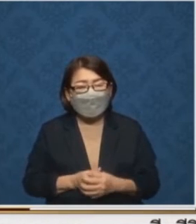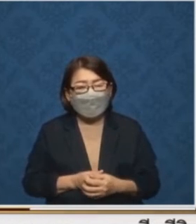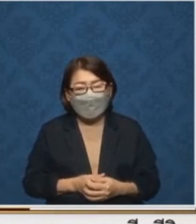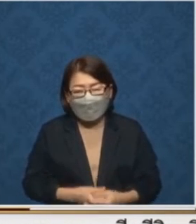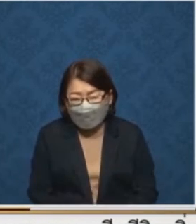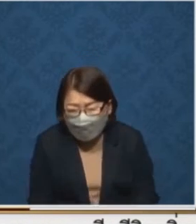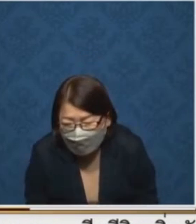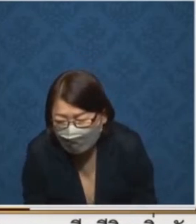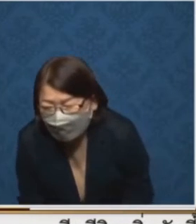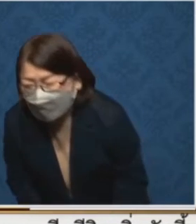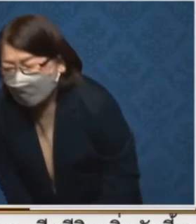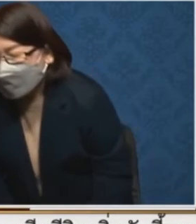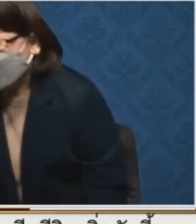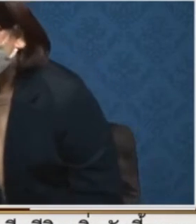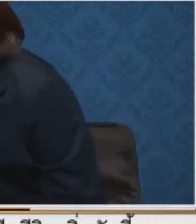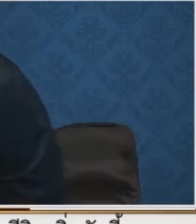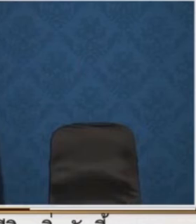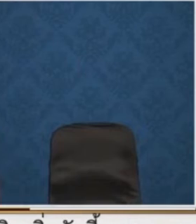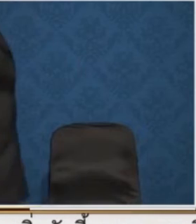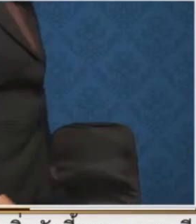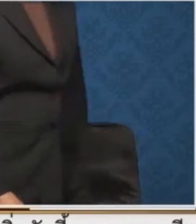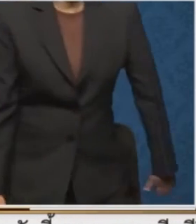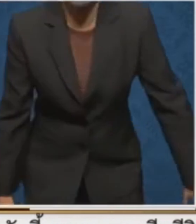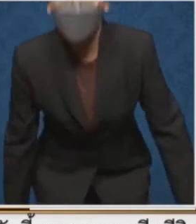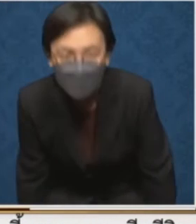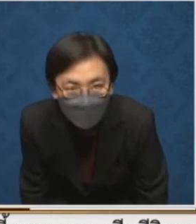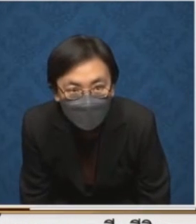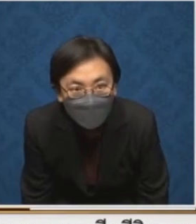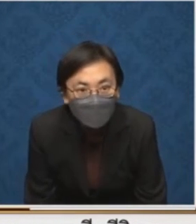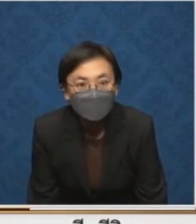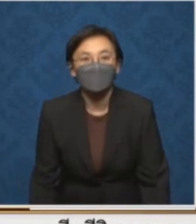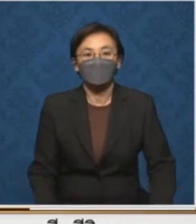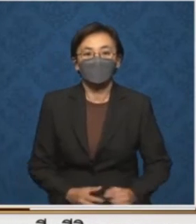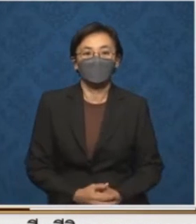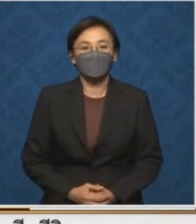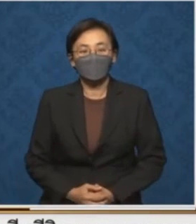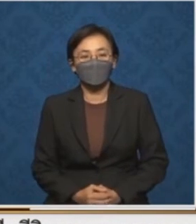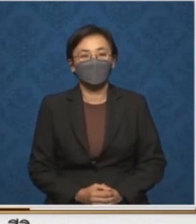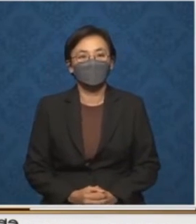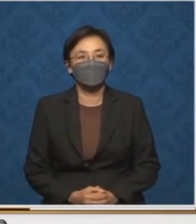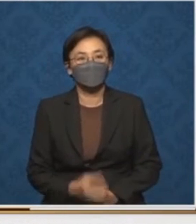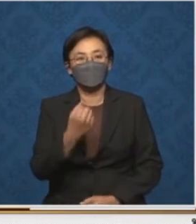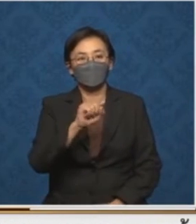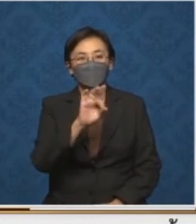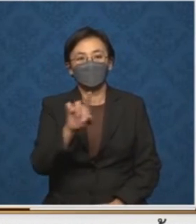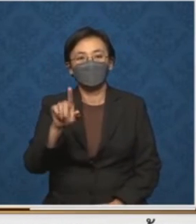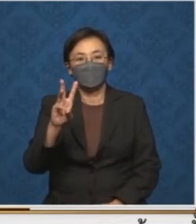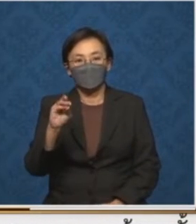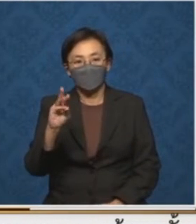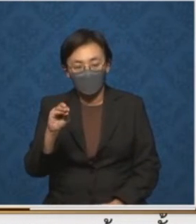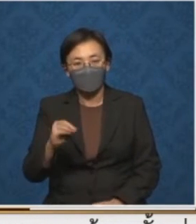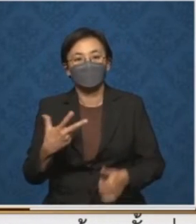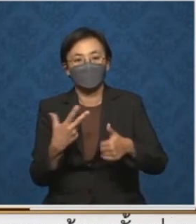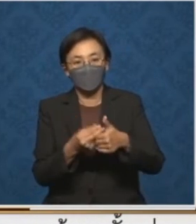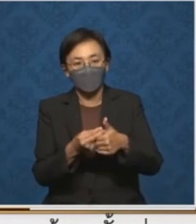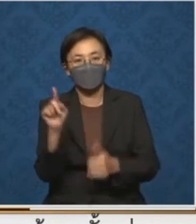นี่คือคำถามจากคนไทยผมมาใหเขีนใหดูง่ายที่สุดทำไมคนไย 40 ล้าน